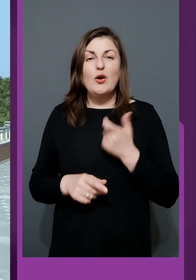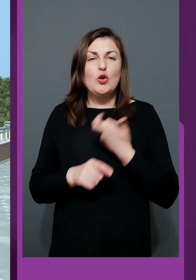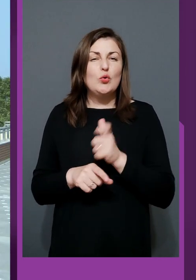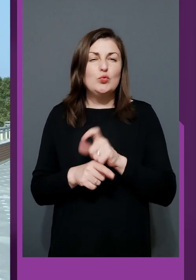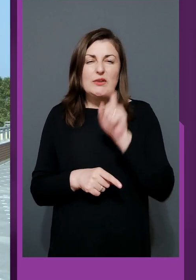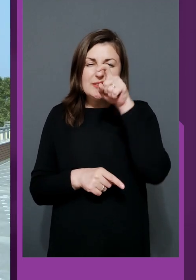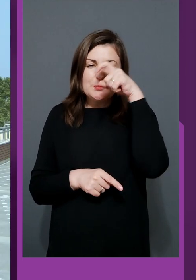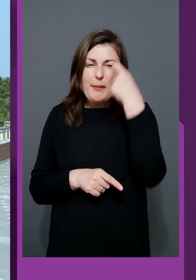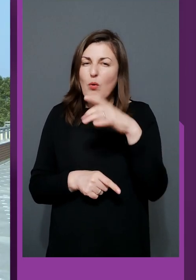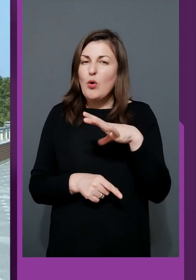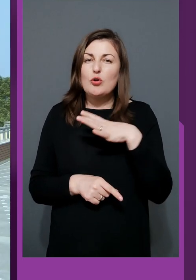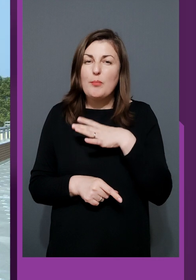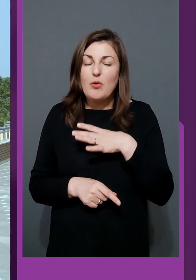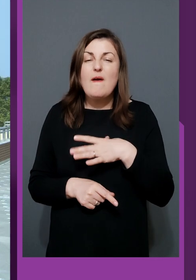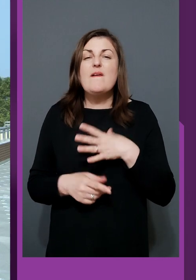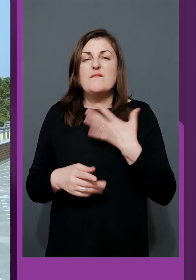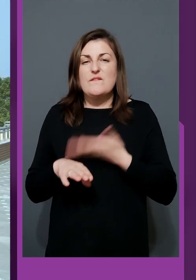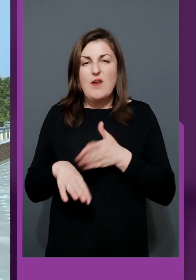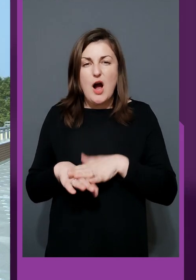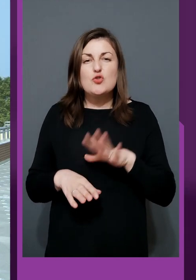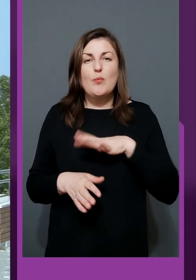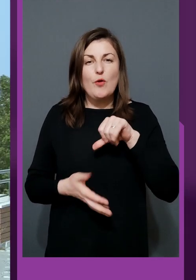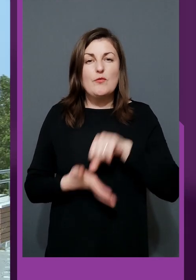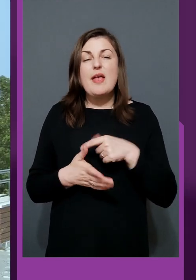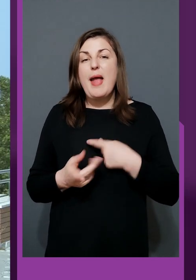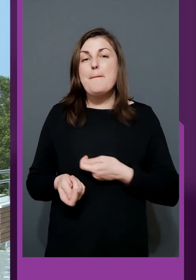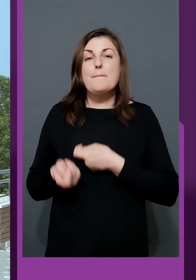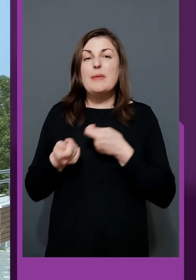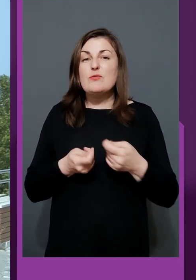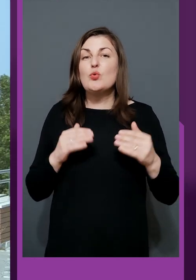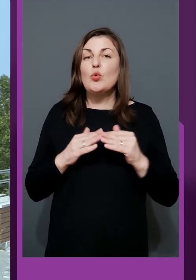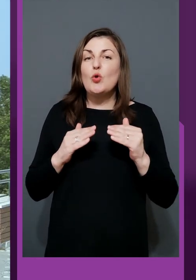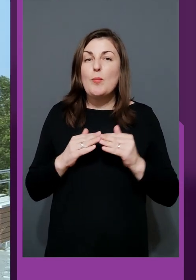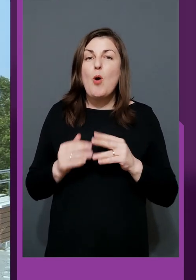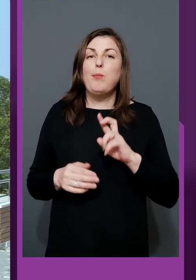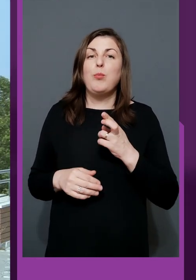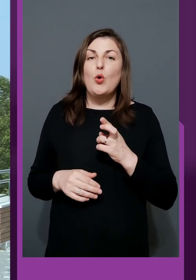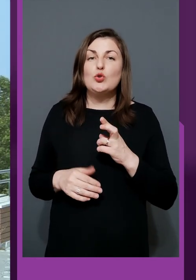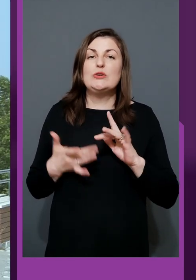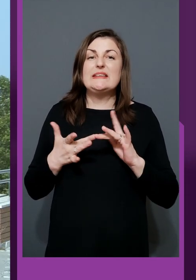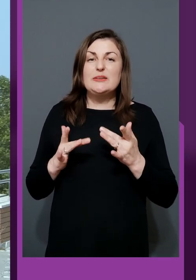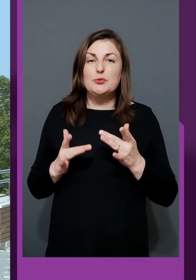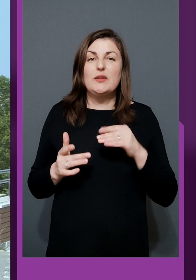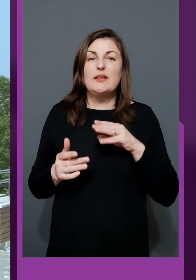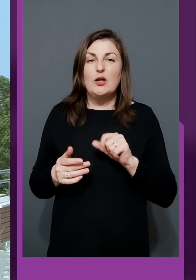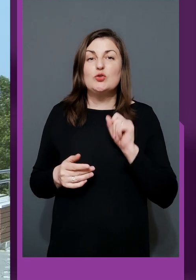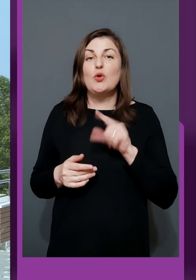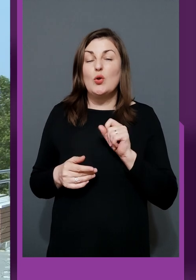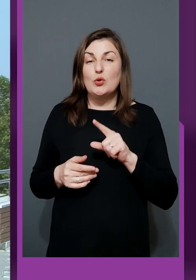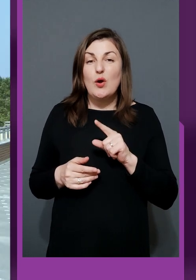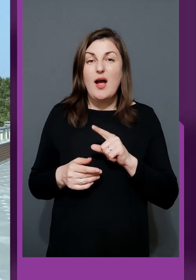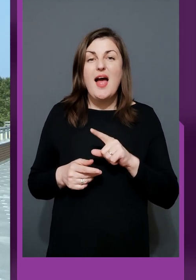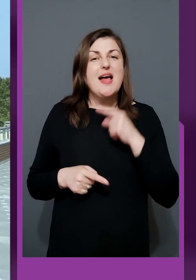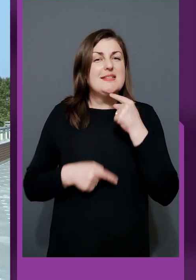дуже спекотно було дуже спекотно Важко було виступати я привезу додому ее бронзу срібру та